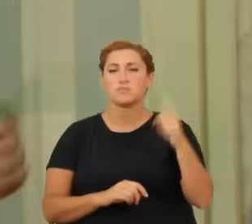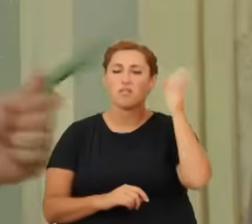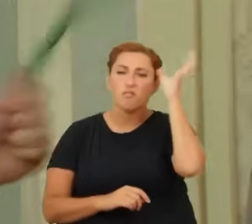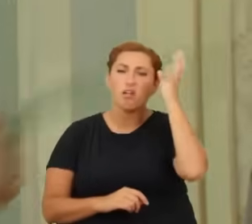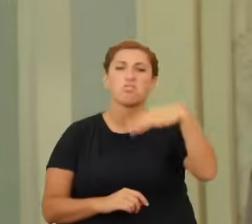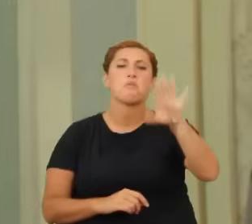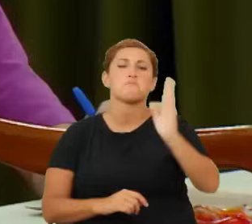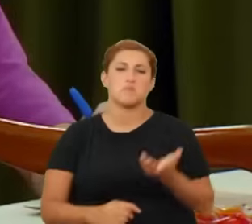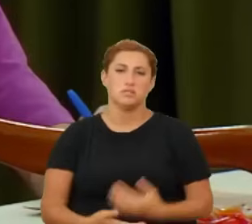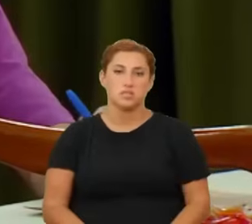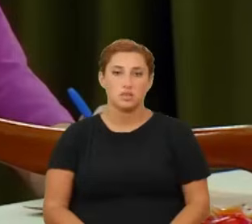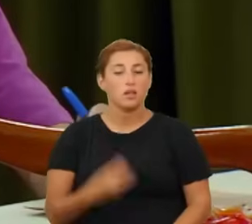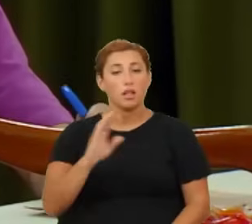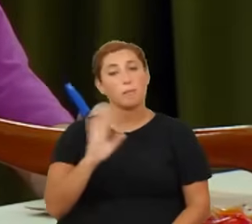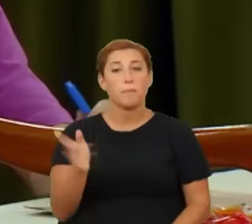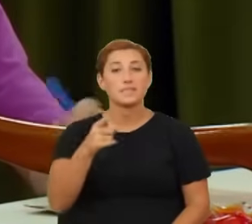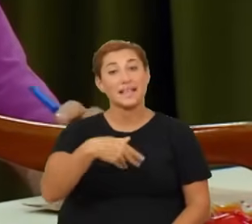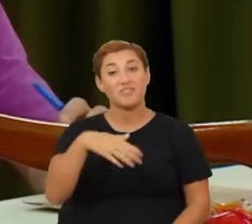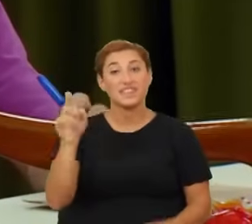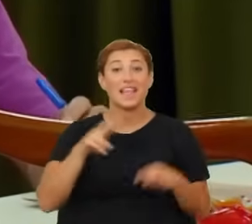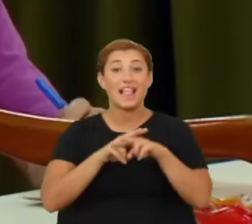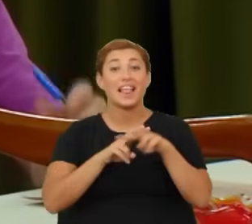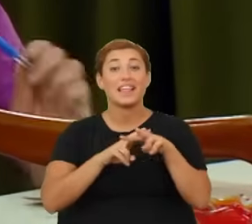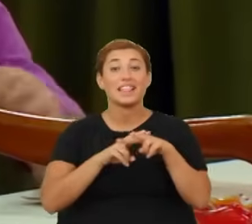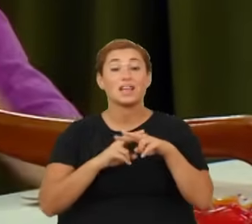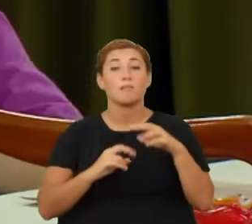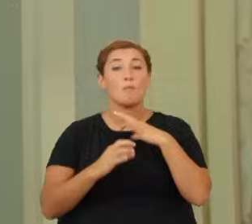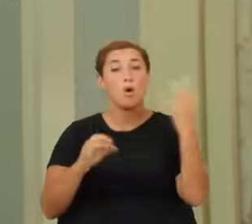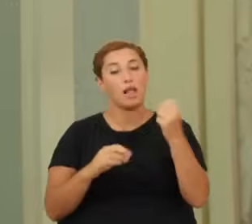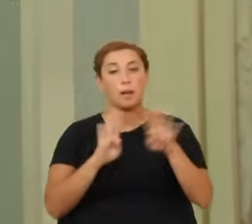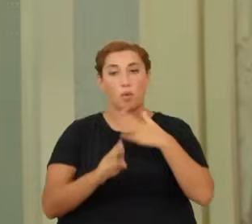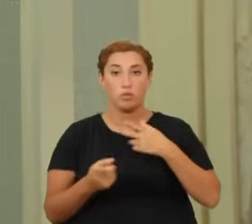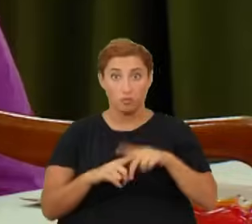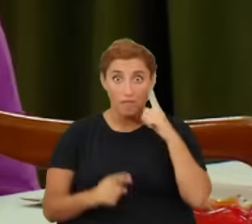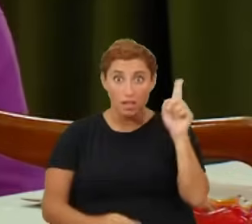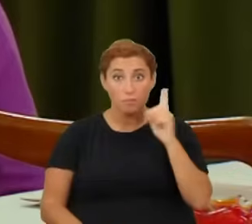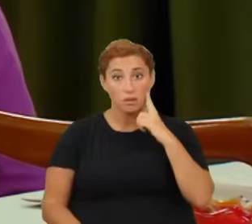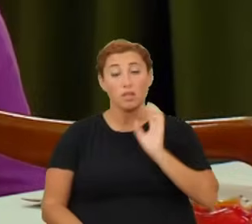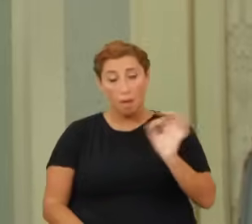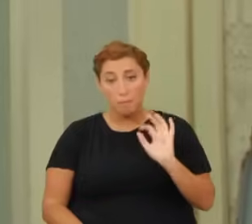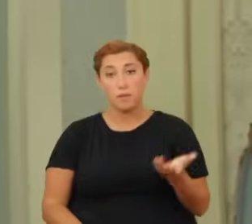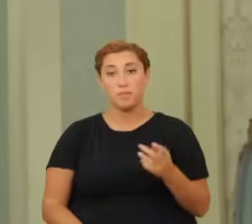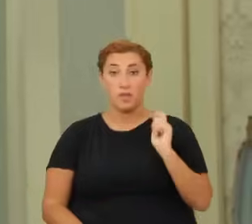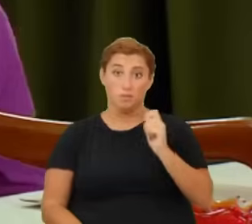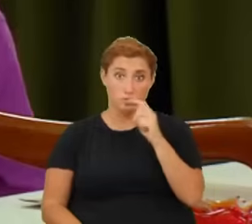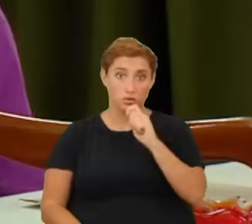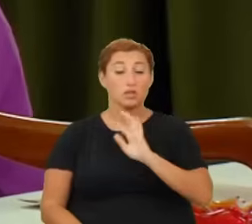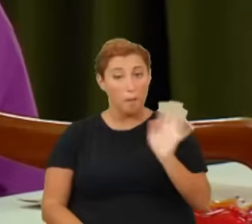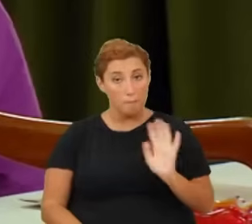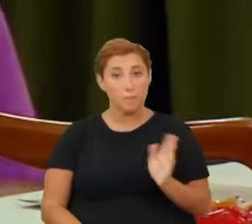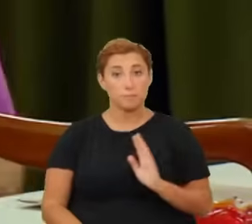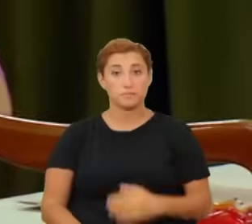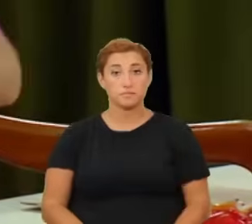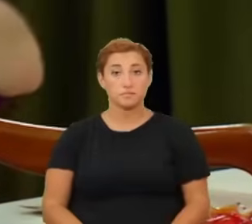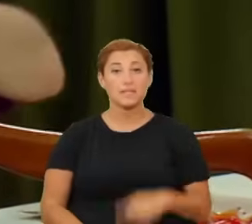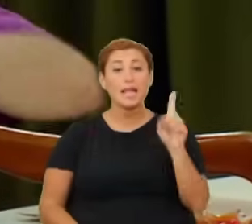kafan takılmasın hiç ona. İyi tamam, hadi sen git elektrik borusu al, kapının önünde buluşalım. Vallahi mi? Tamam lan yapalım. Yapacağım ama bak. Evet verdim. Tamam.